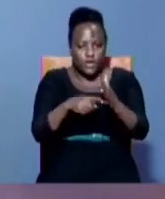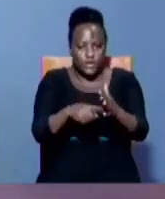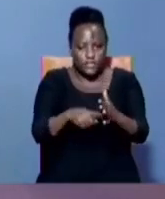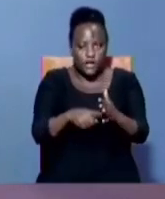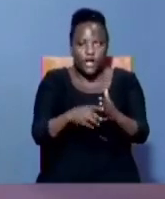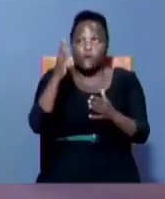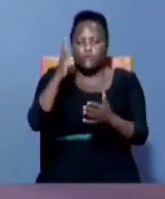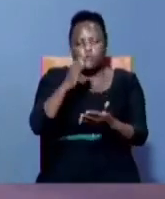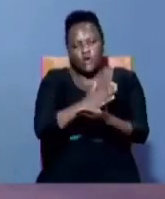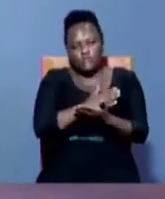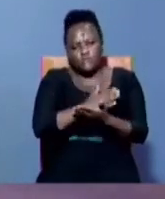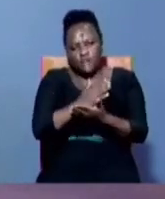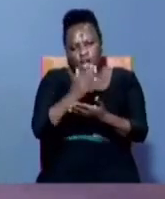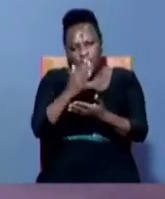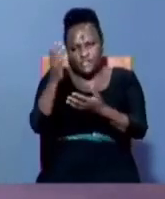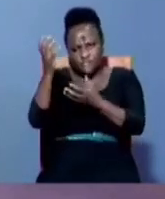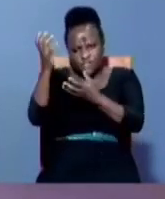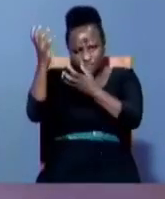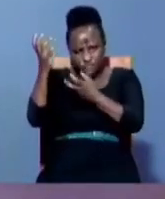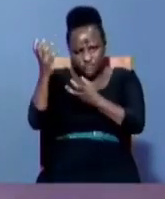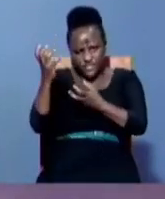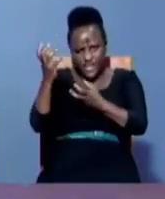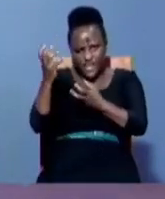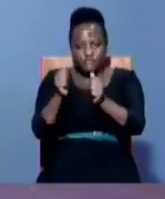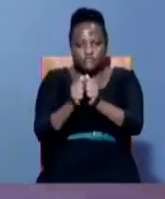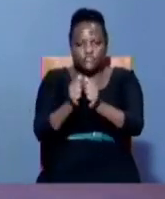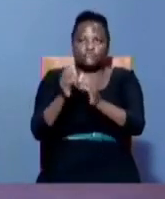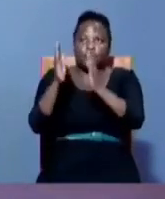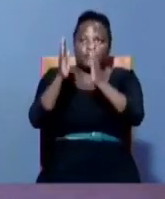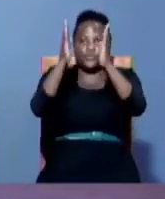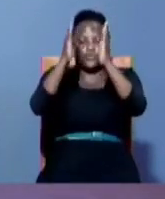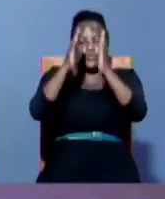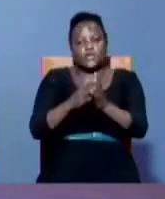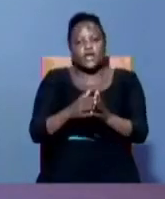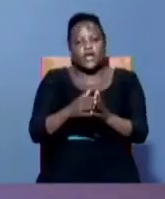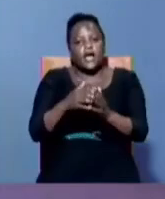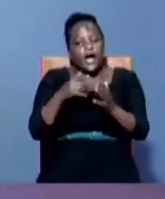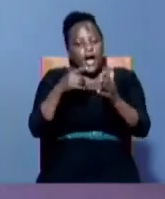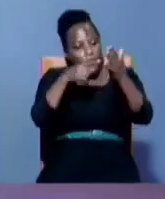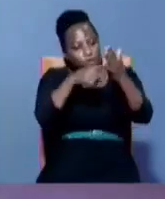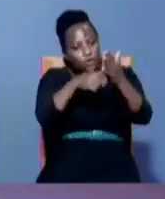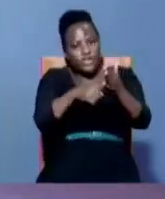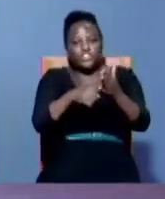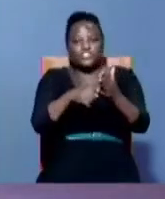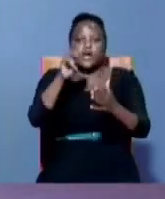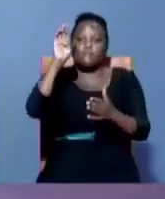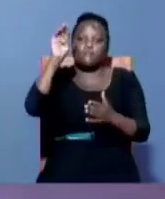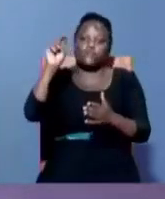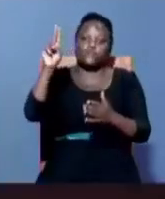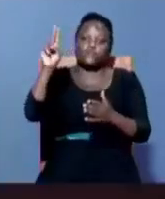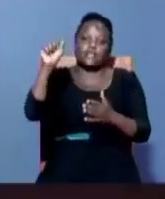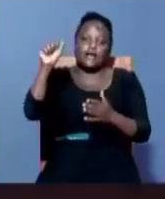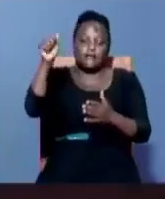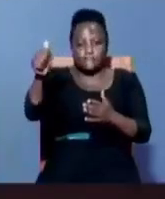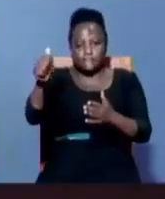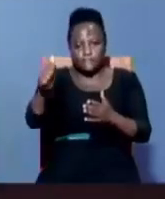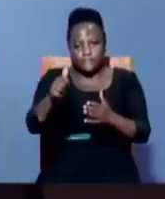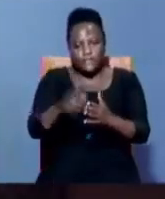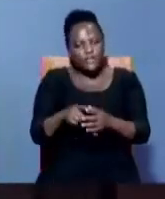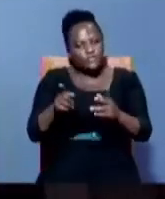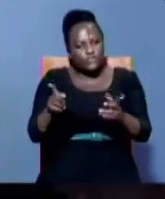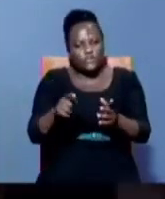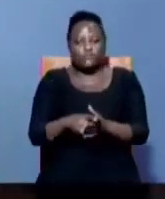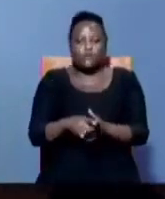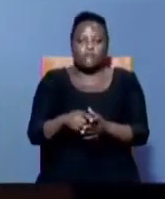mbinguni akamuonyesha Musa. Na tofauti ni hii tu, vile vya mbinguni vilitengenezwa kwa vitu vya mbinguni, lakini vile vya